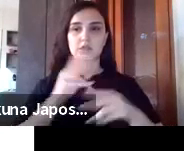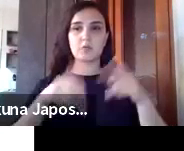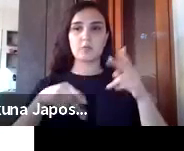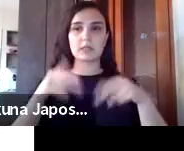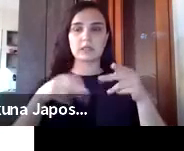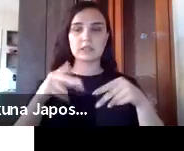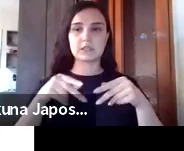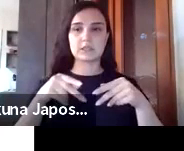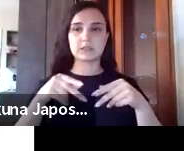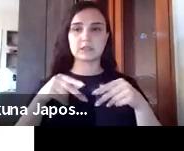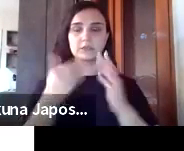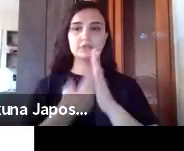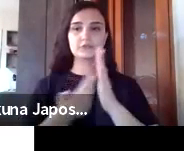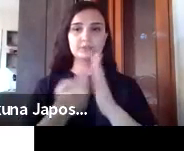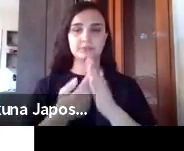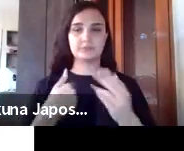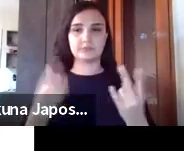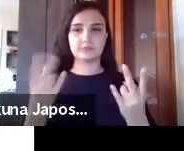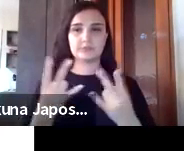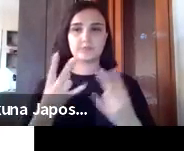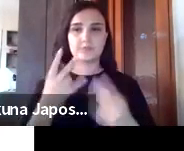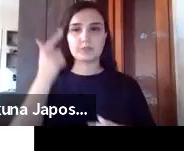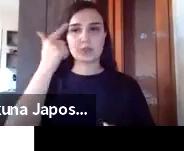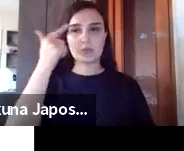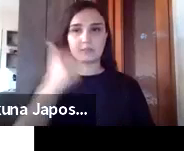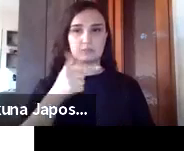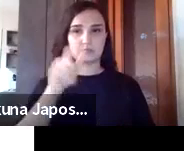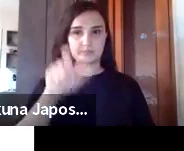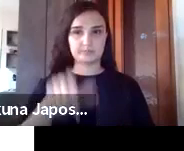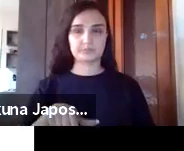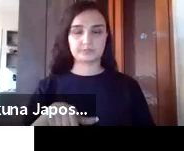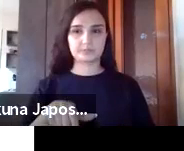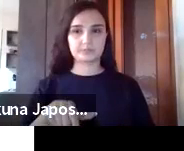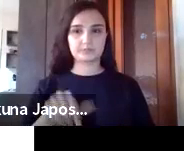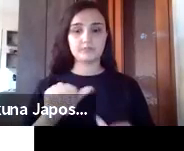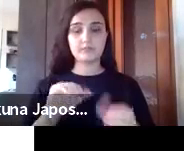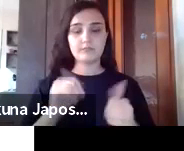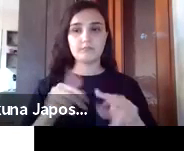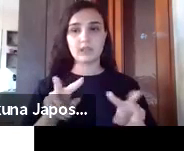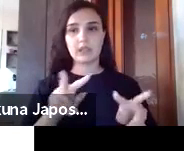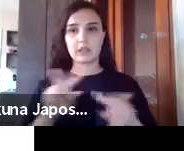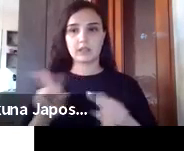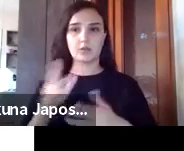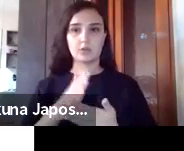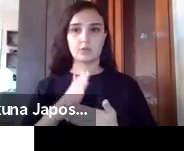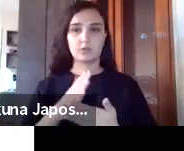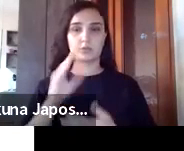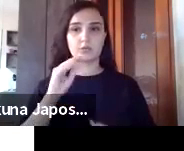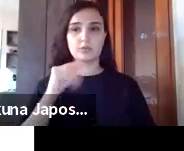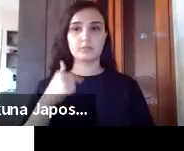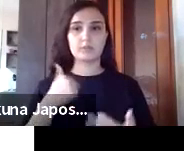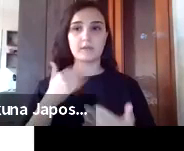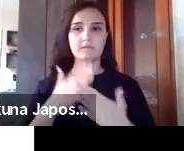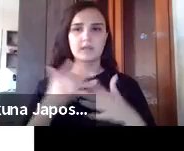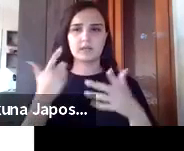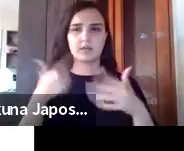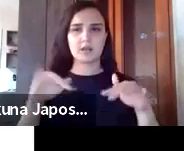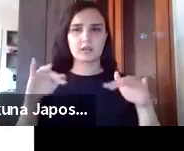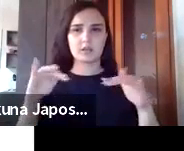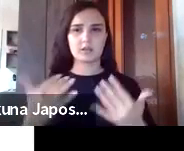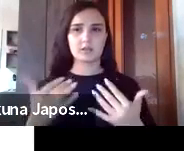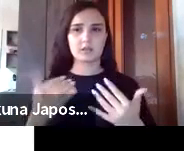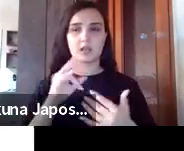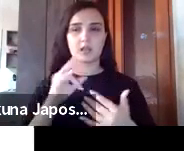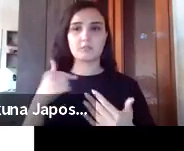ანუ რჩევა მჭირდება კომპეტენტური ადამიანისგან. ანალოგიური არის, როდესაც მე ვარ გადაღლილი, ან